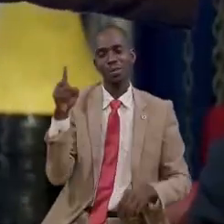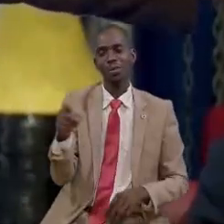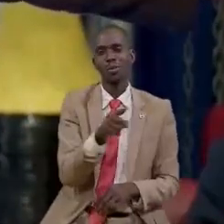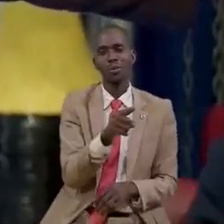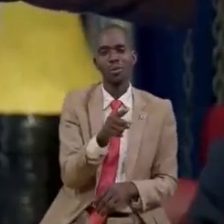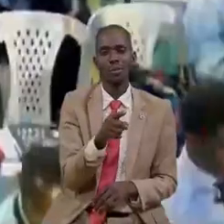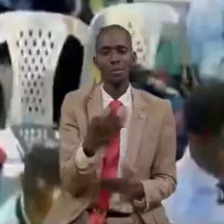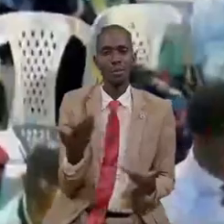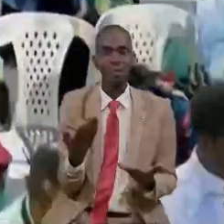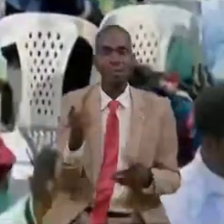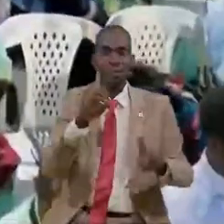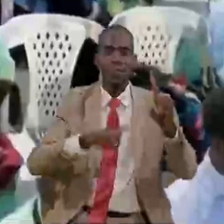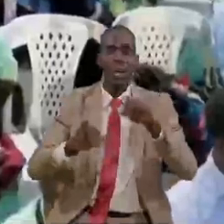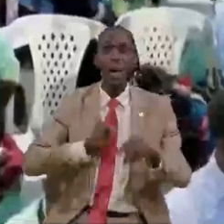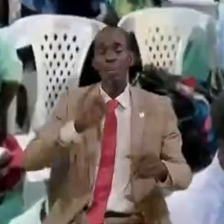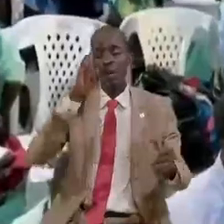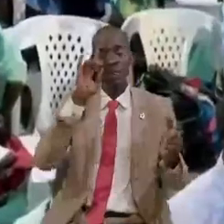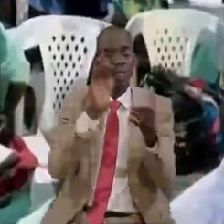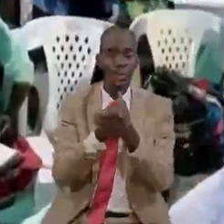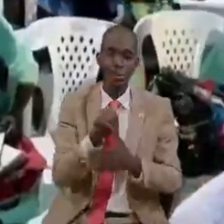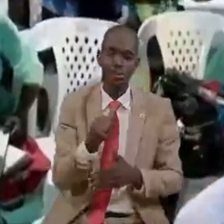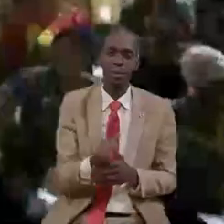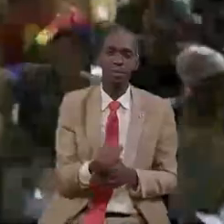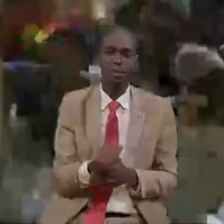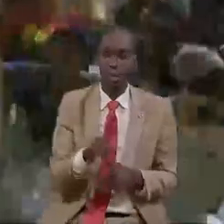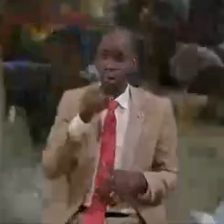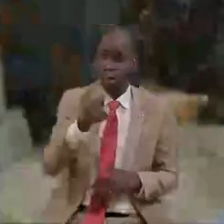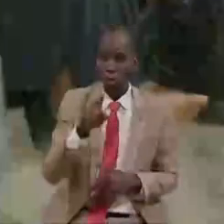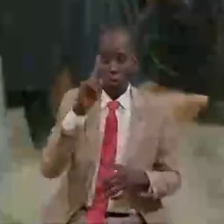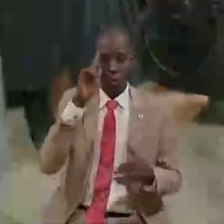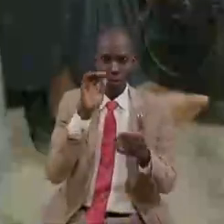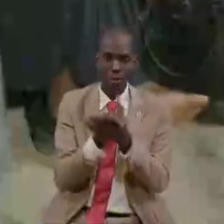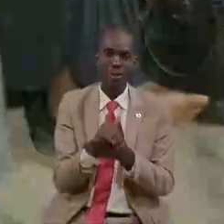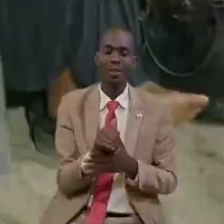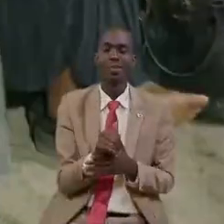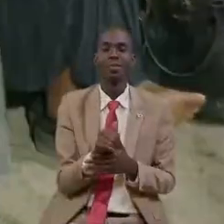Je crois, vous croyez,